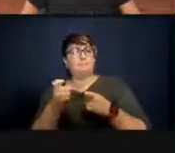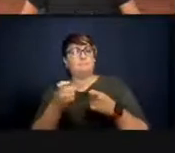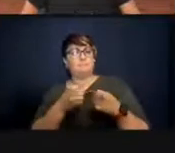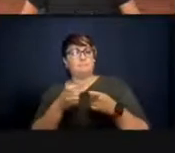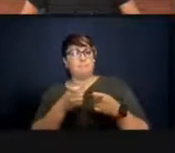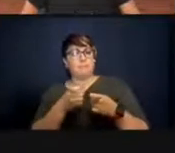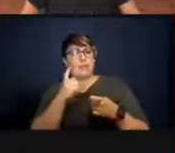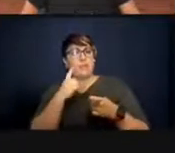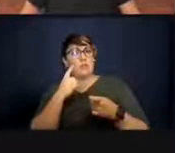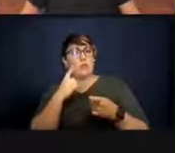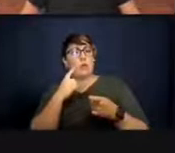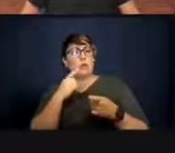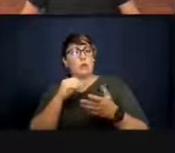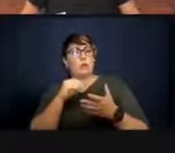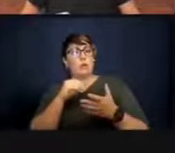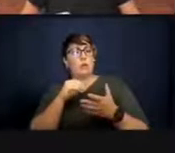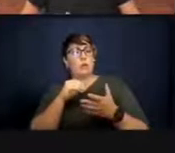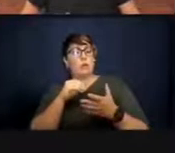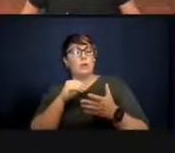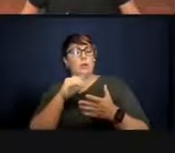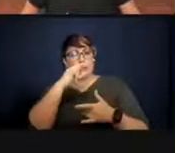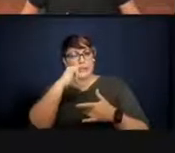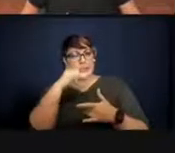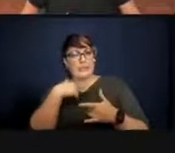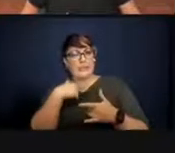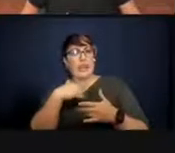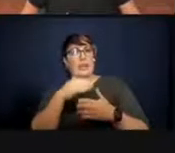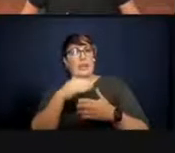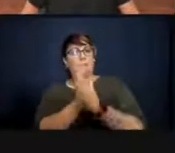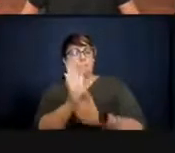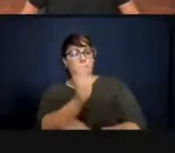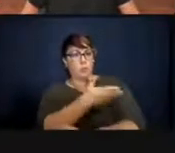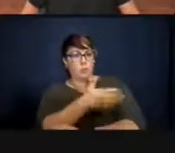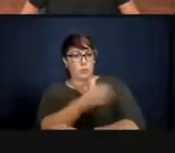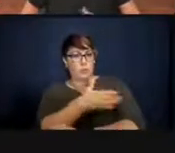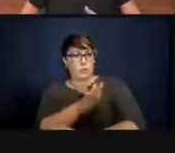hilo litashughulikiwa namna gani kwa wanafunzi